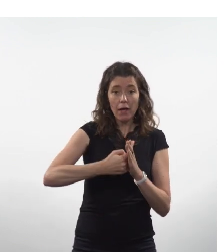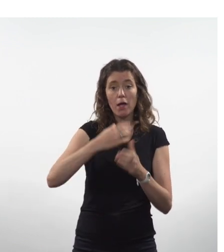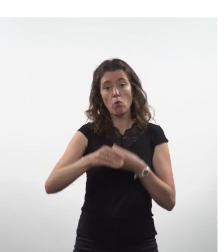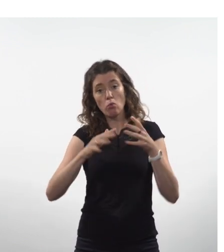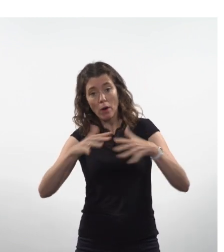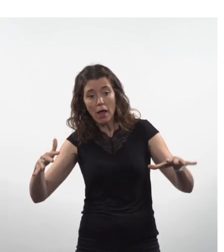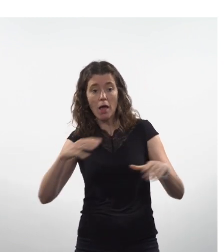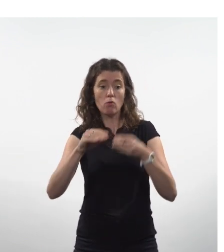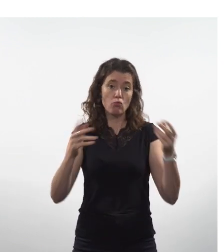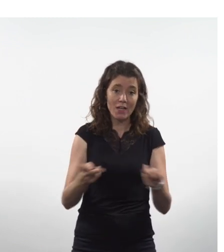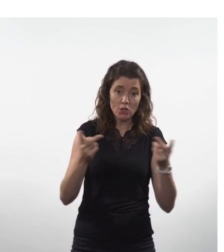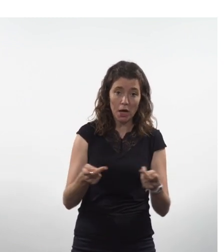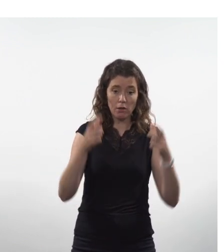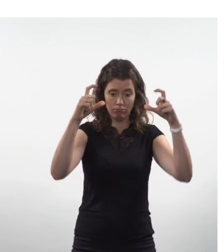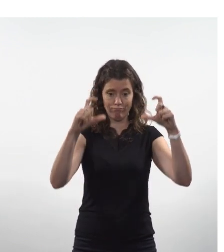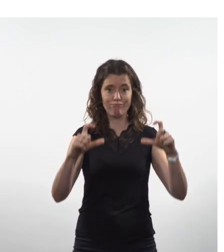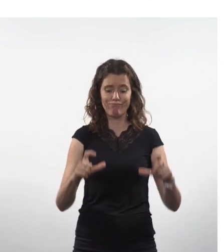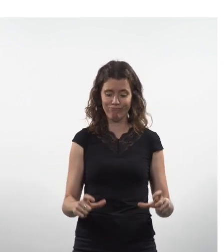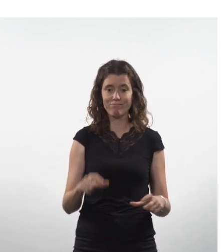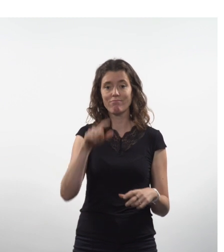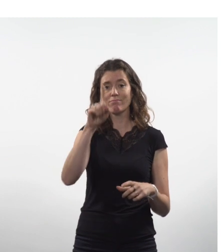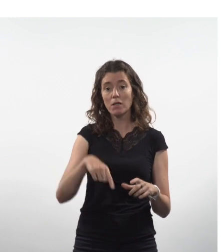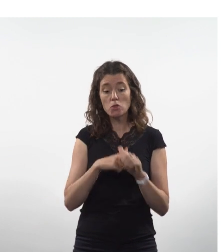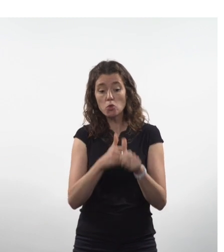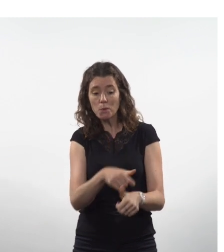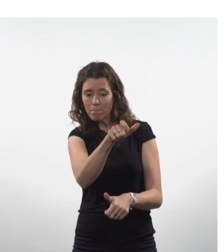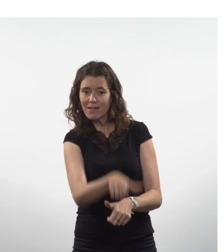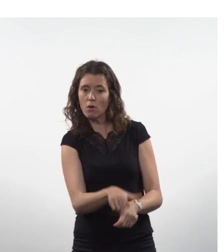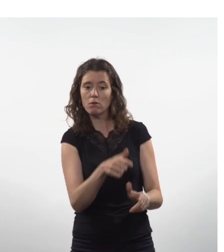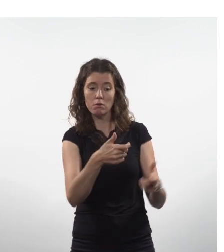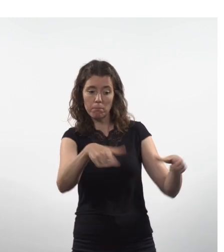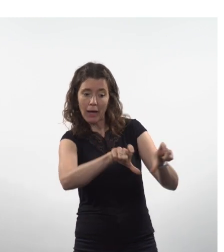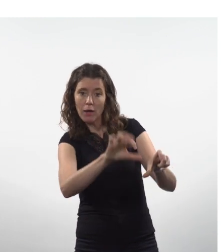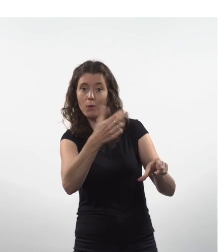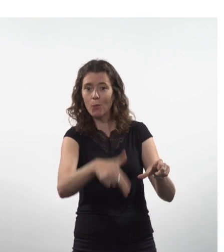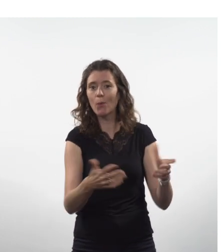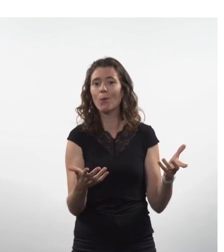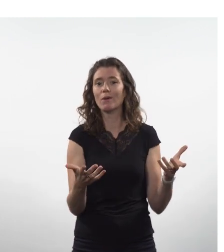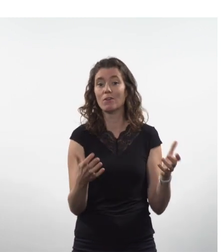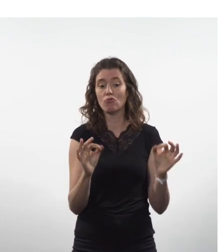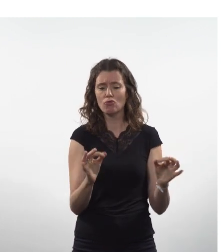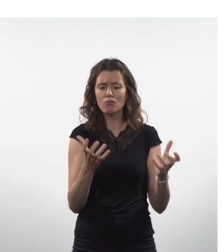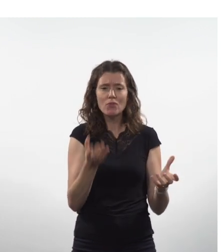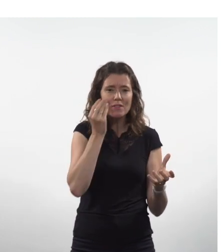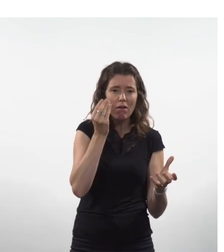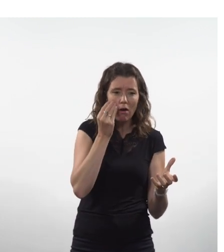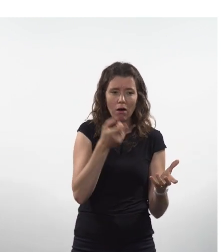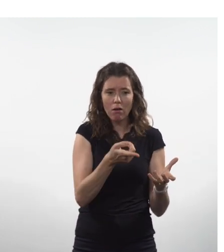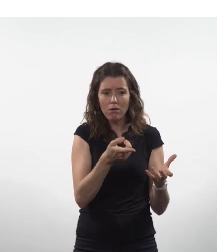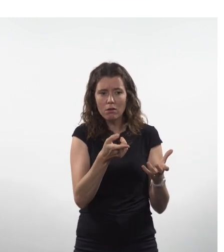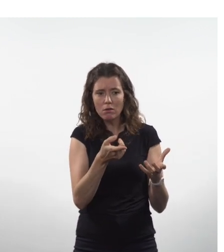légère. Cela, cette classification dépendra de la personne, c'est porte des appareils ou pas. Et c'est pour savoir si on peut suivre